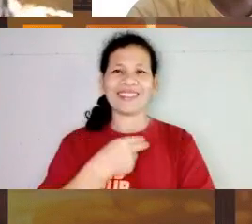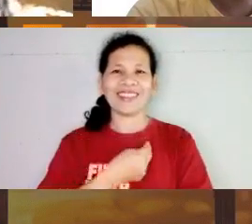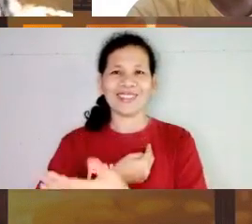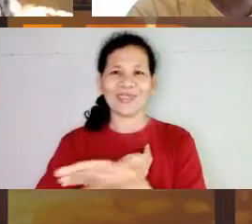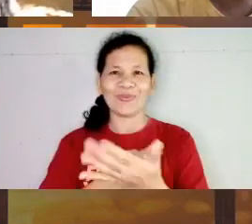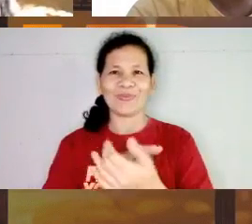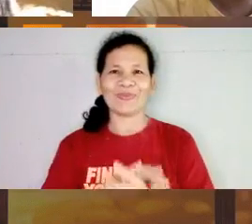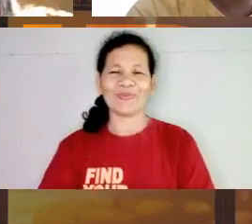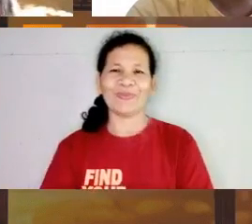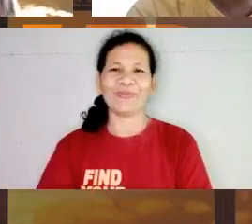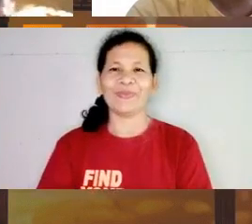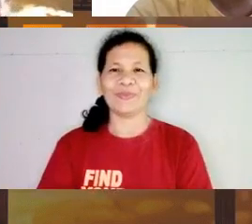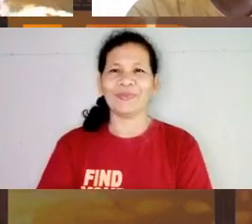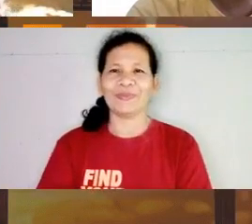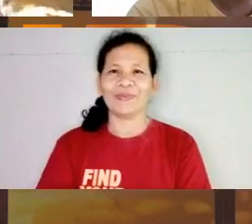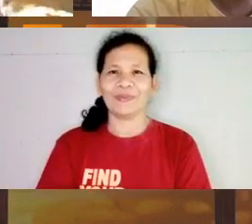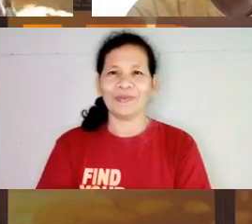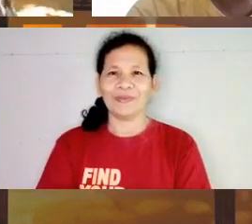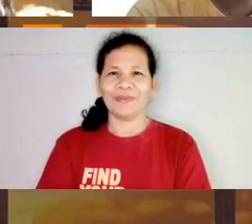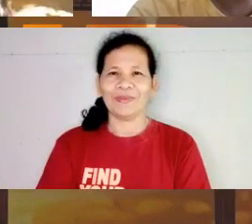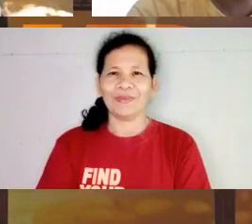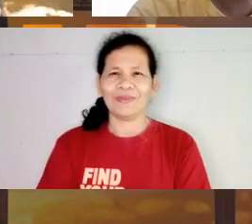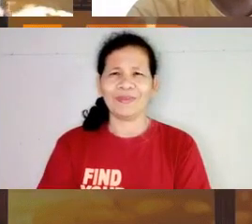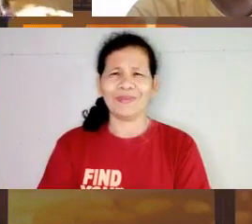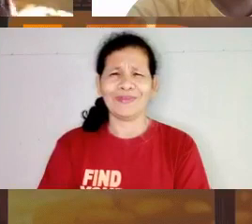Okay, thank you so much, Sir Yomer.